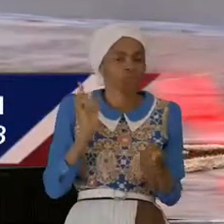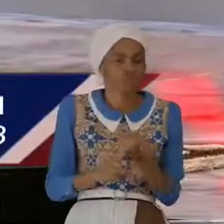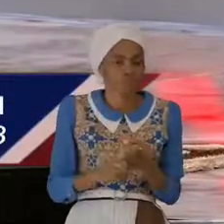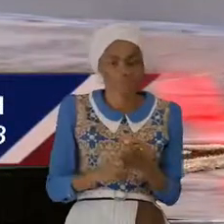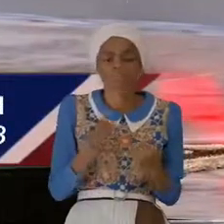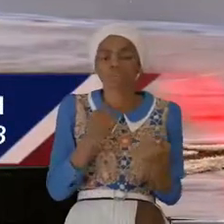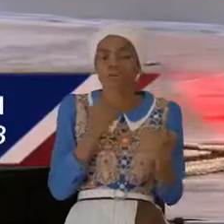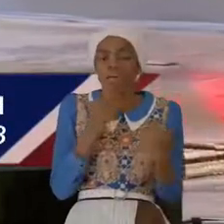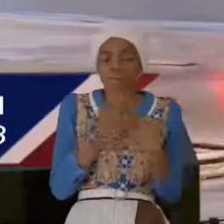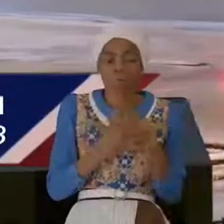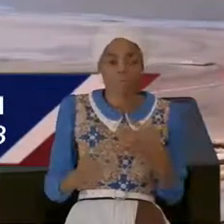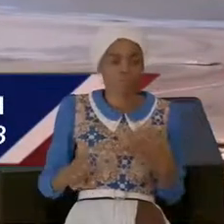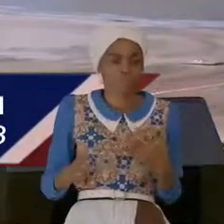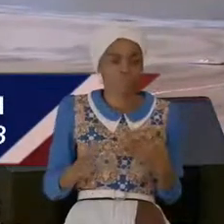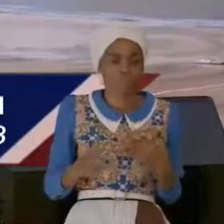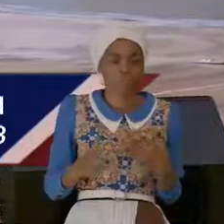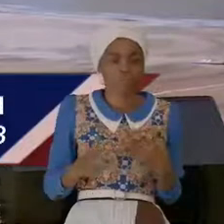luttant contre le péché.